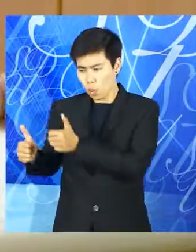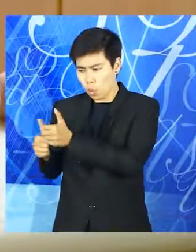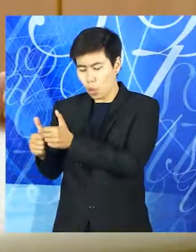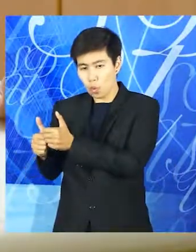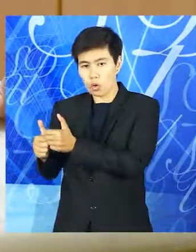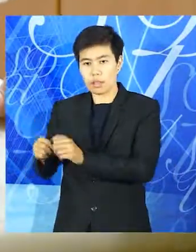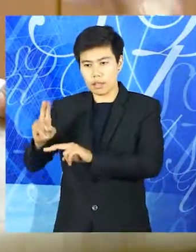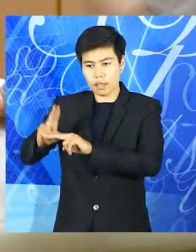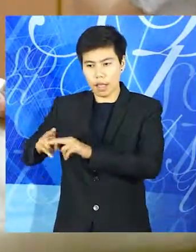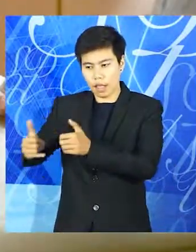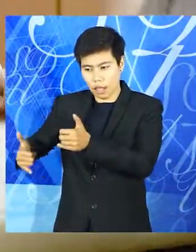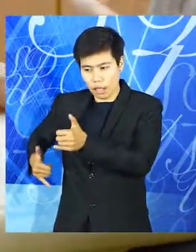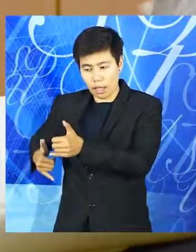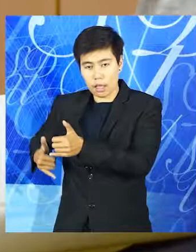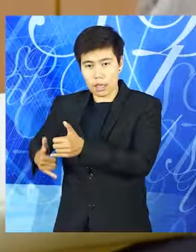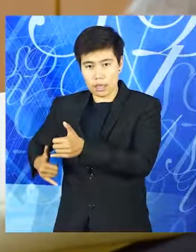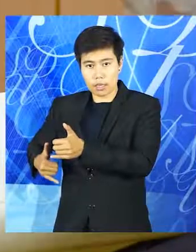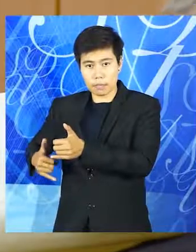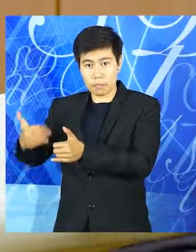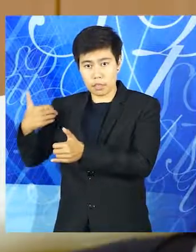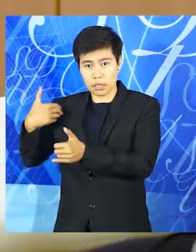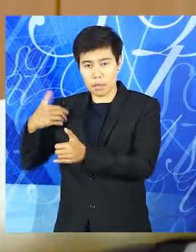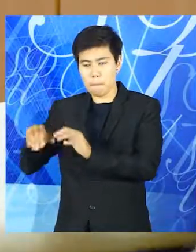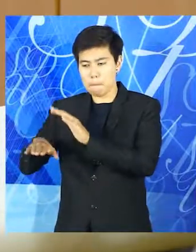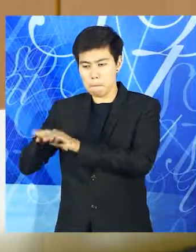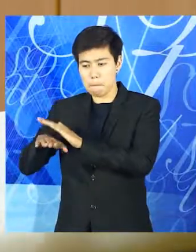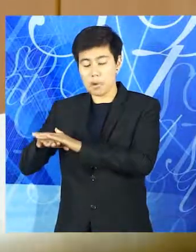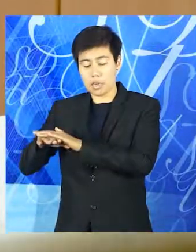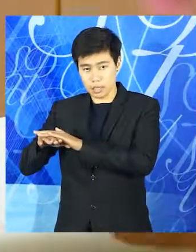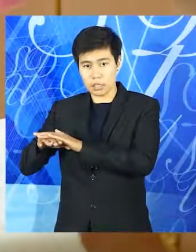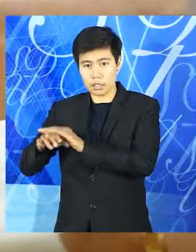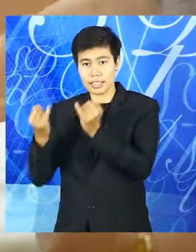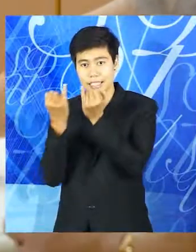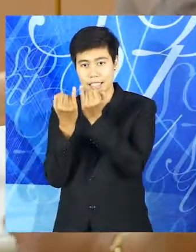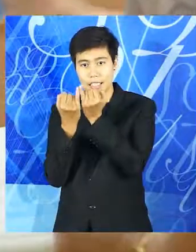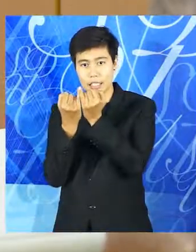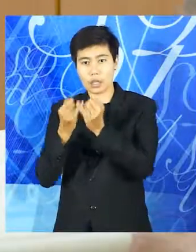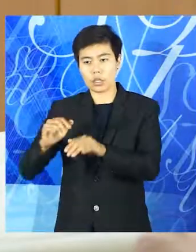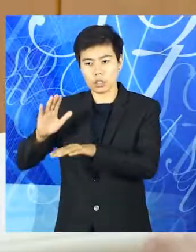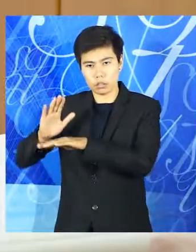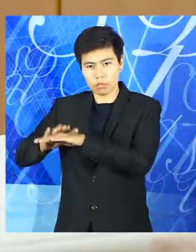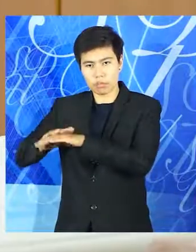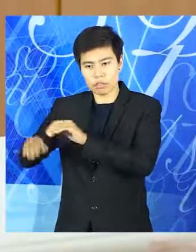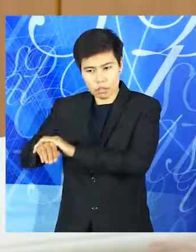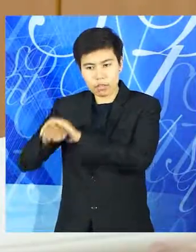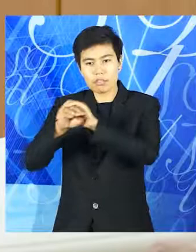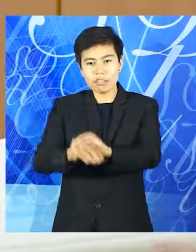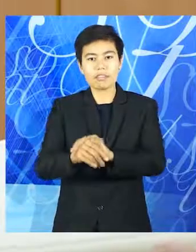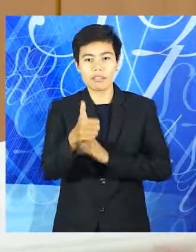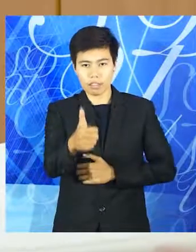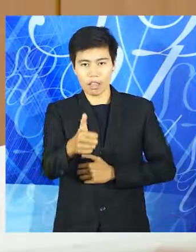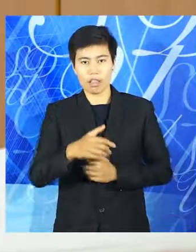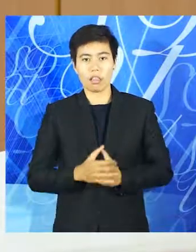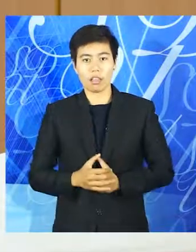ข้างหลังเด็กเยื้องไปทางข้างมือที่เด็กถนัดเพื่อที่จะได้กระตุ้นเตือนเด็กได้นะคะแล้วผู้ฝึกก็จ